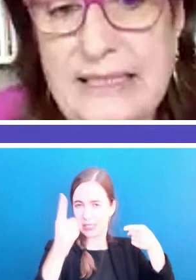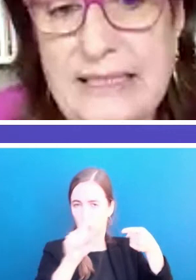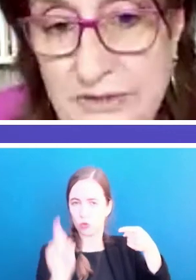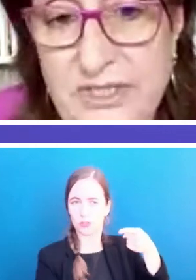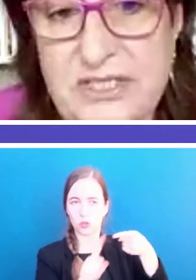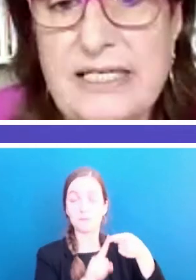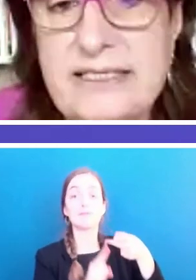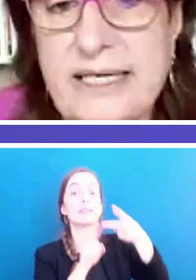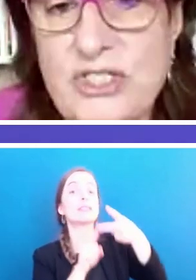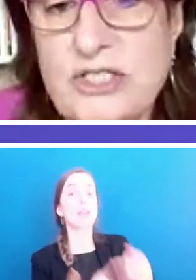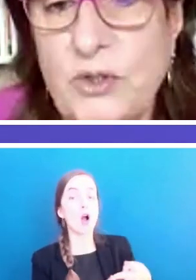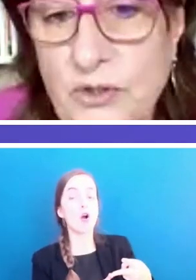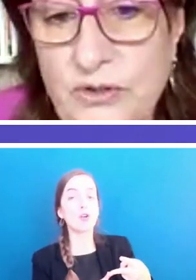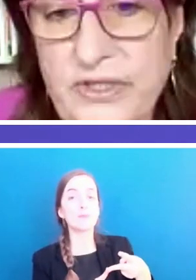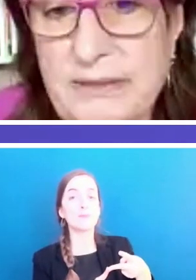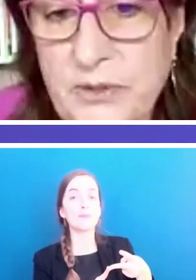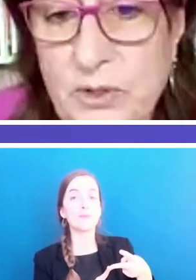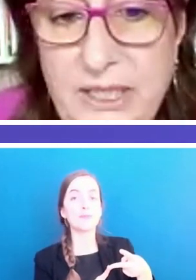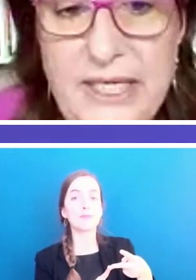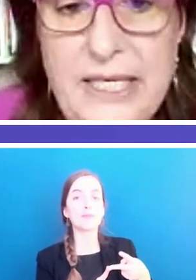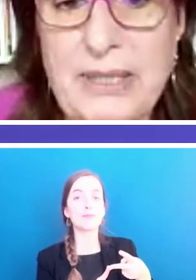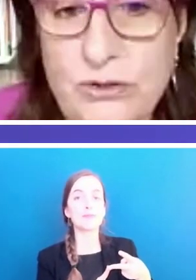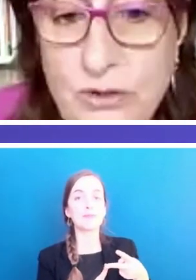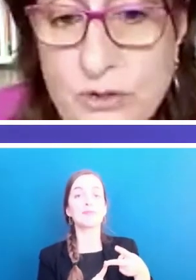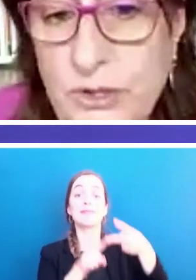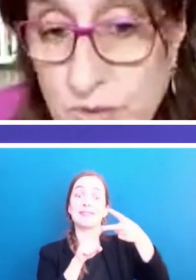أن المرأة والنساء